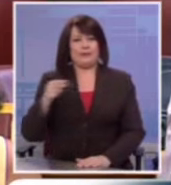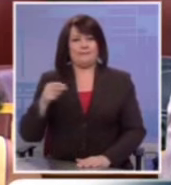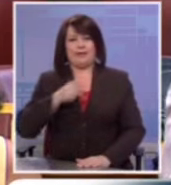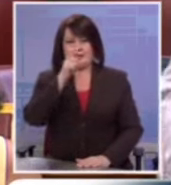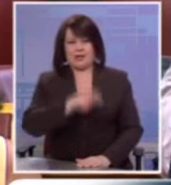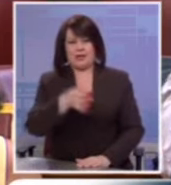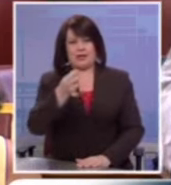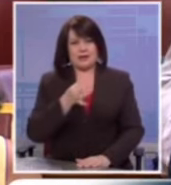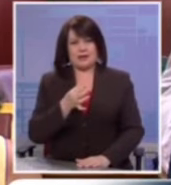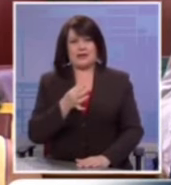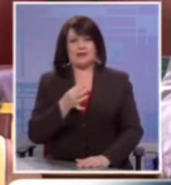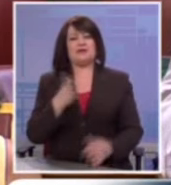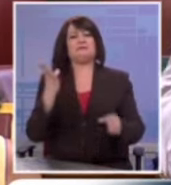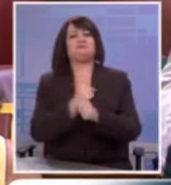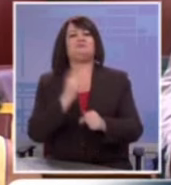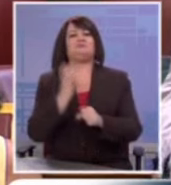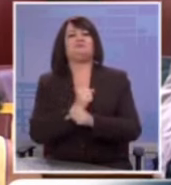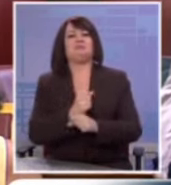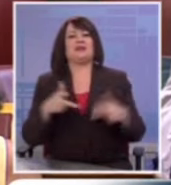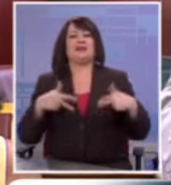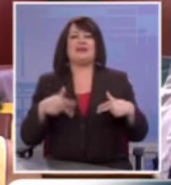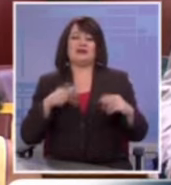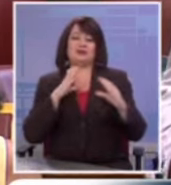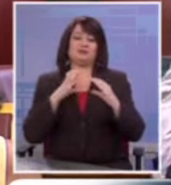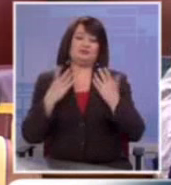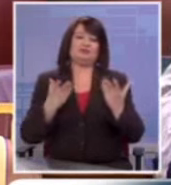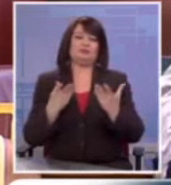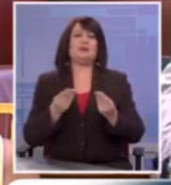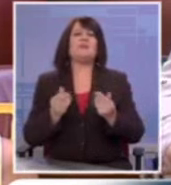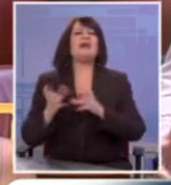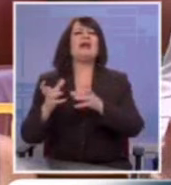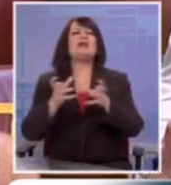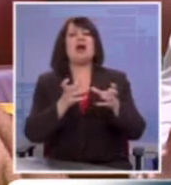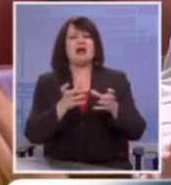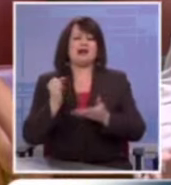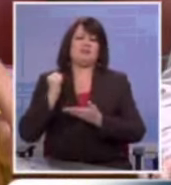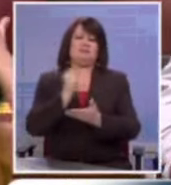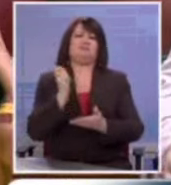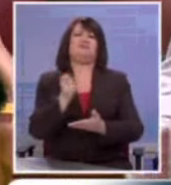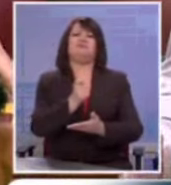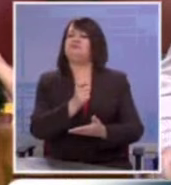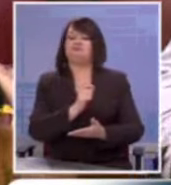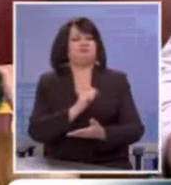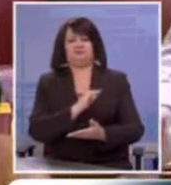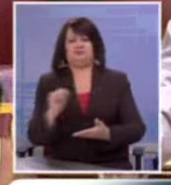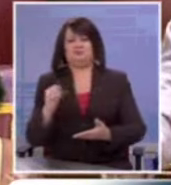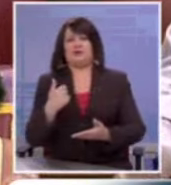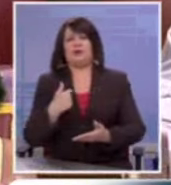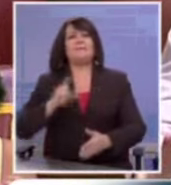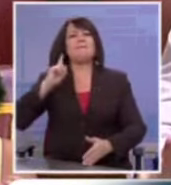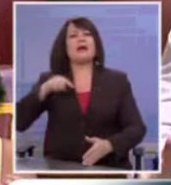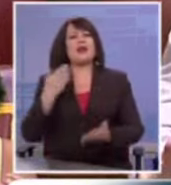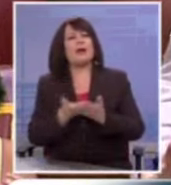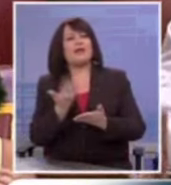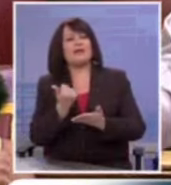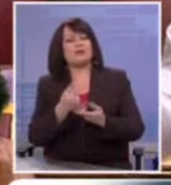Αναφερθήκατε στην επικοινωνιακή επιτυχία της κυβέρνησης. Εμείς κανάλια δεν χρηματοδοτήσαμε, ούτε αφήσαμε παρανόμως να λειτουργούν,